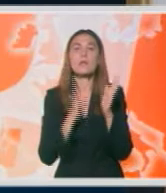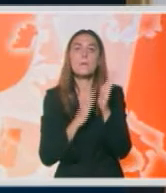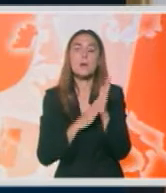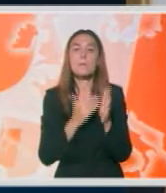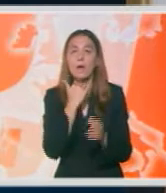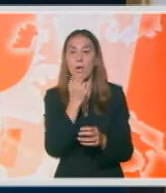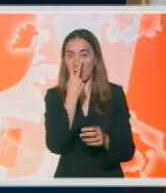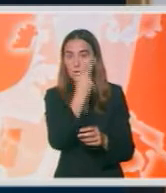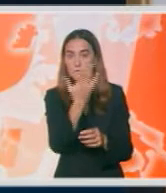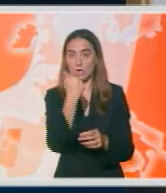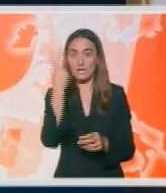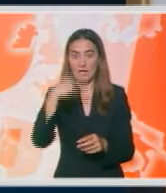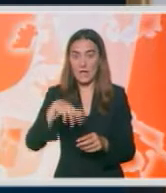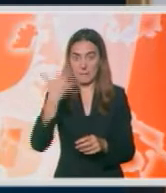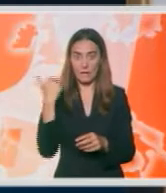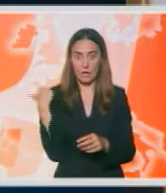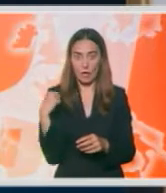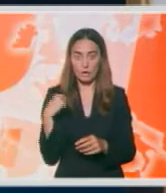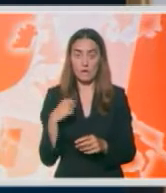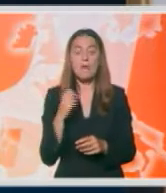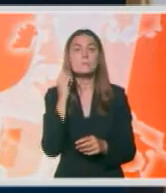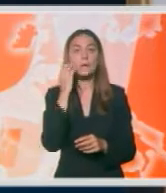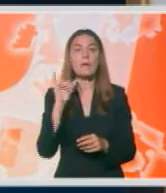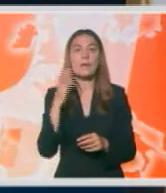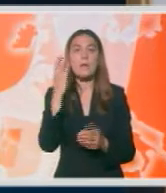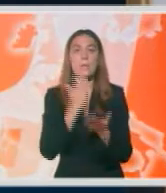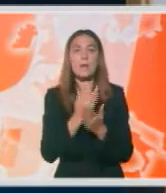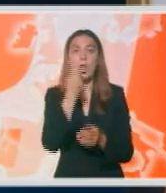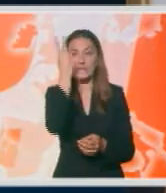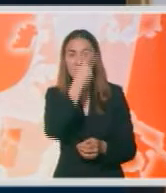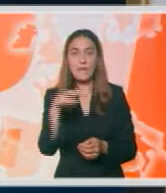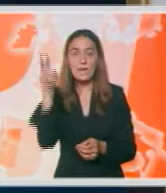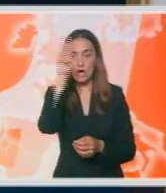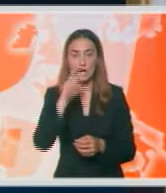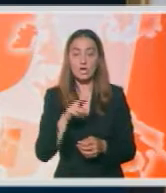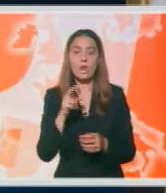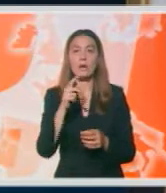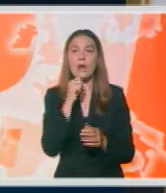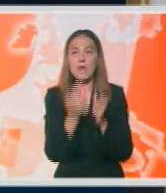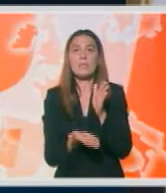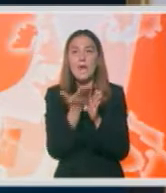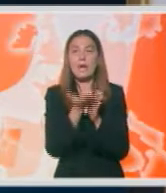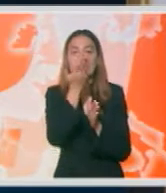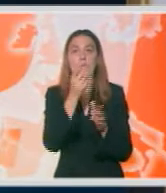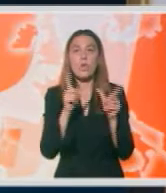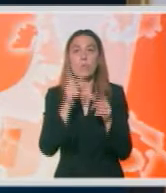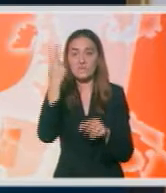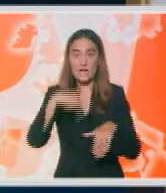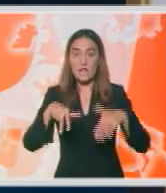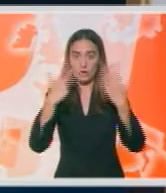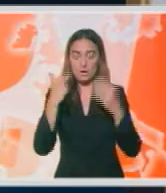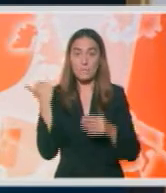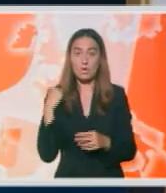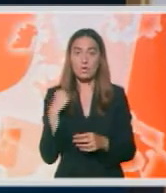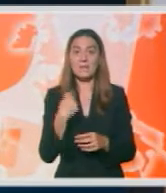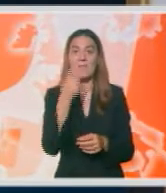ako posmatramo od 2005. godine, kada je bio svega 2 miliona dolara, narastao u 2008.